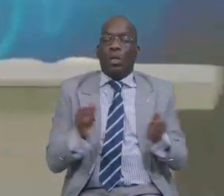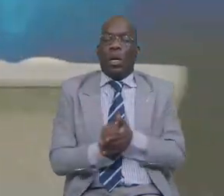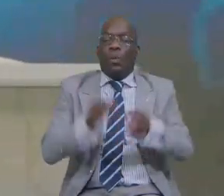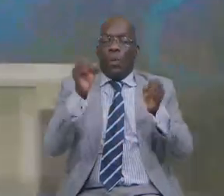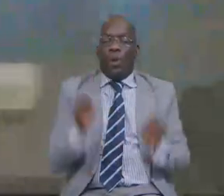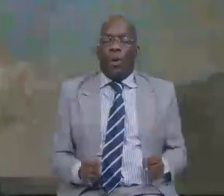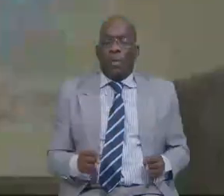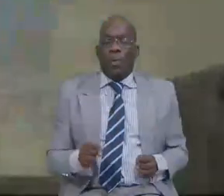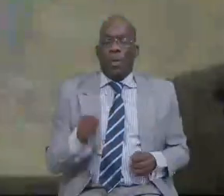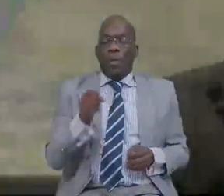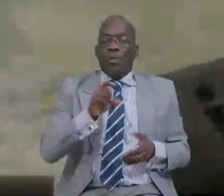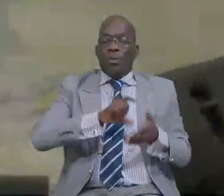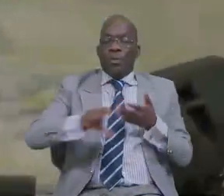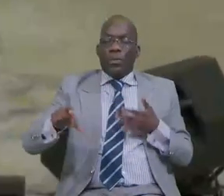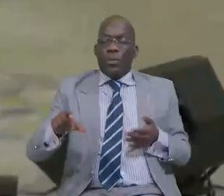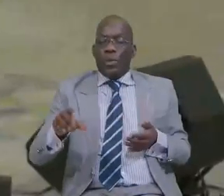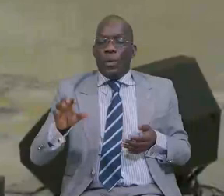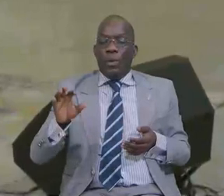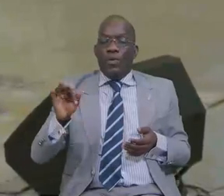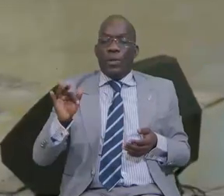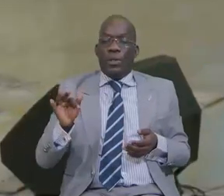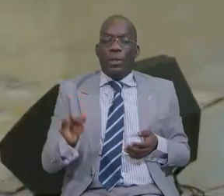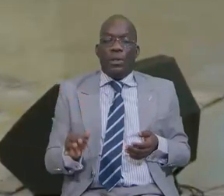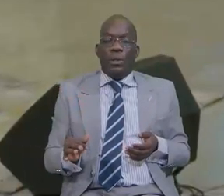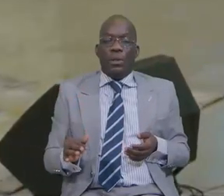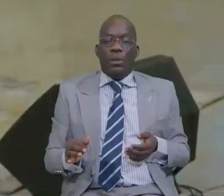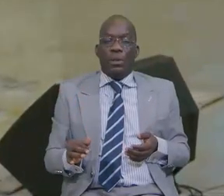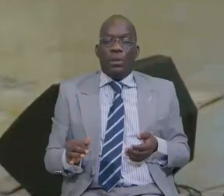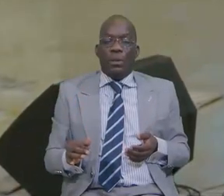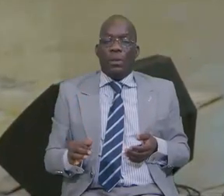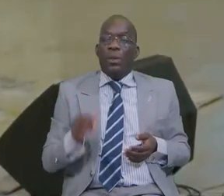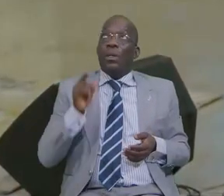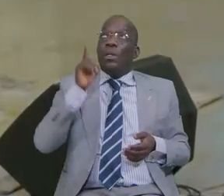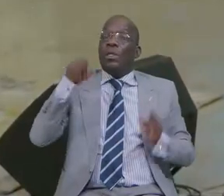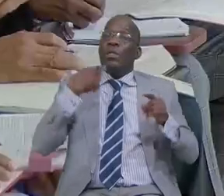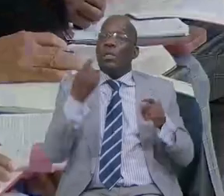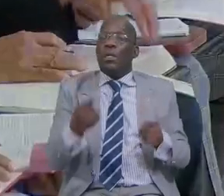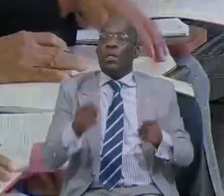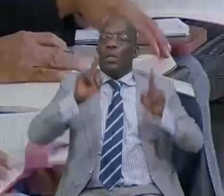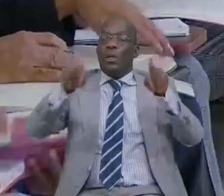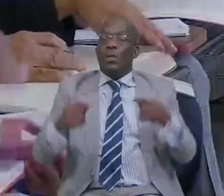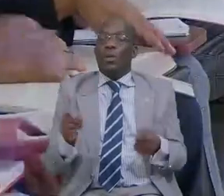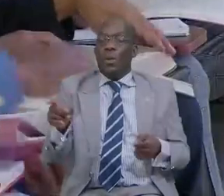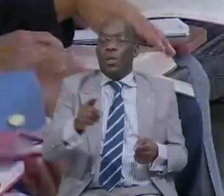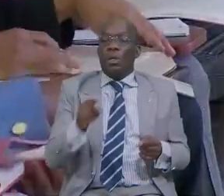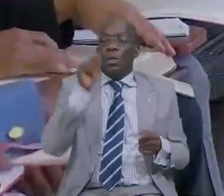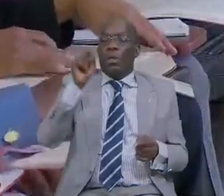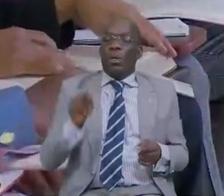puissance. Voyons le verset 19. Après avoir dit, tout pouvoir m'a été donné, il dit, allez par tout le